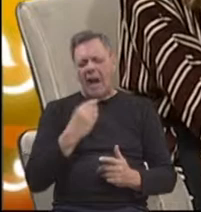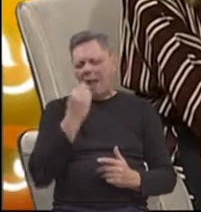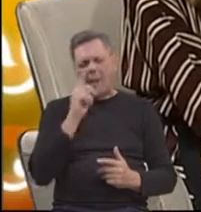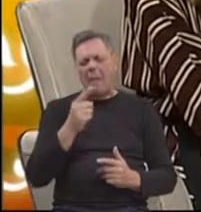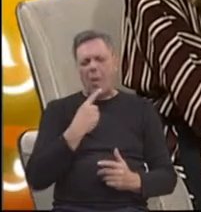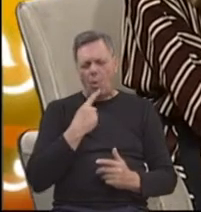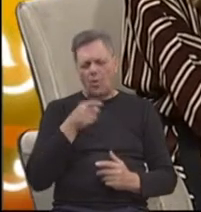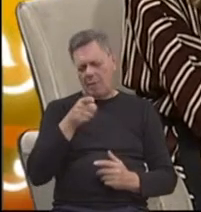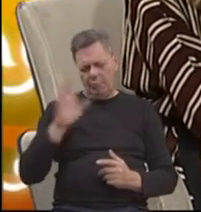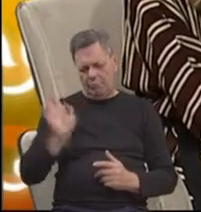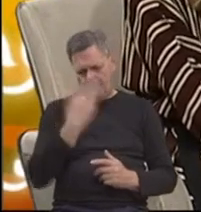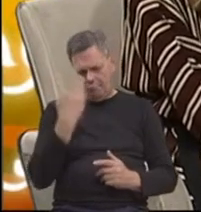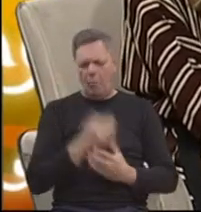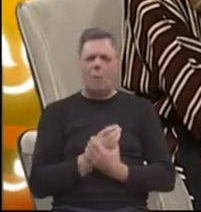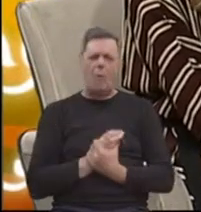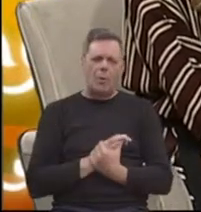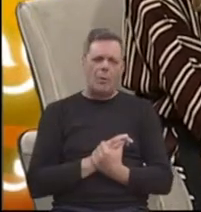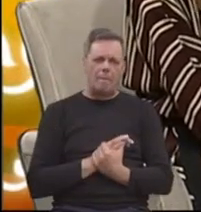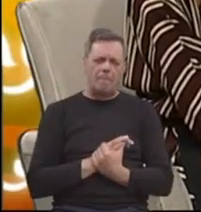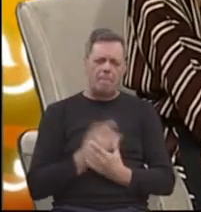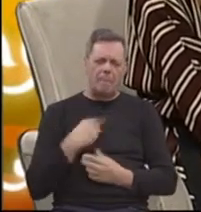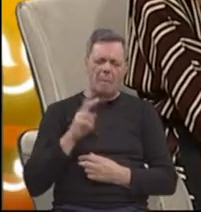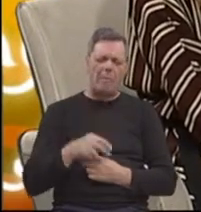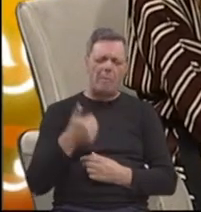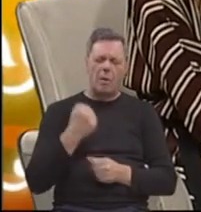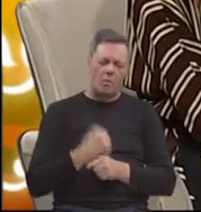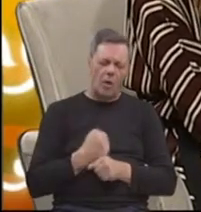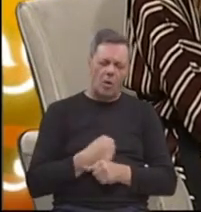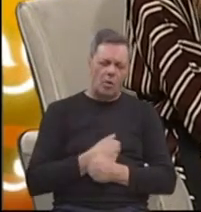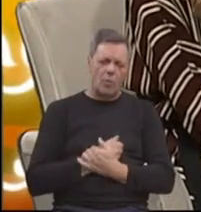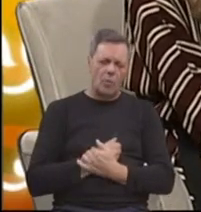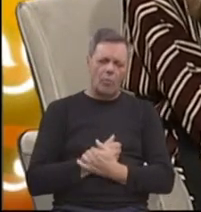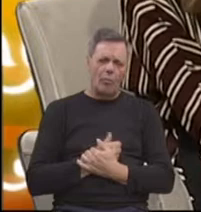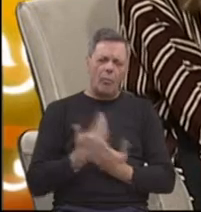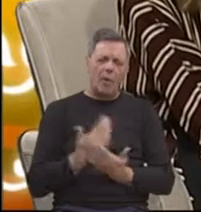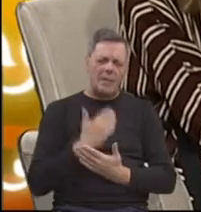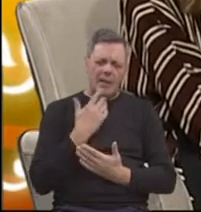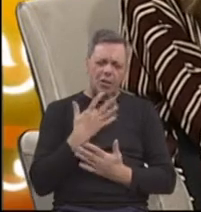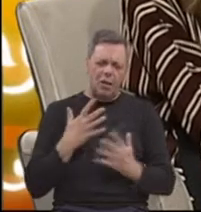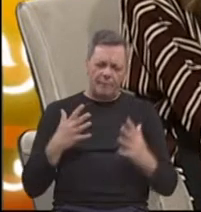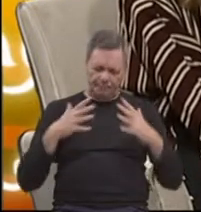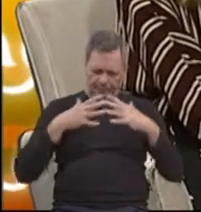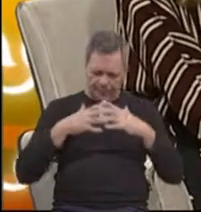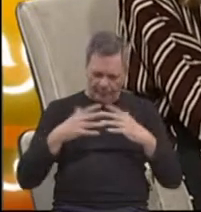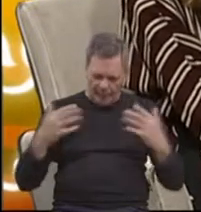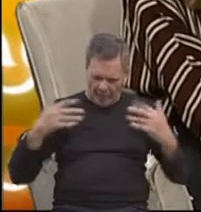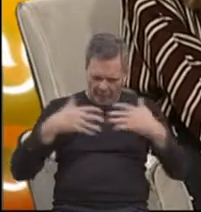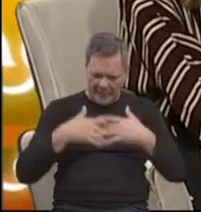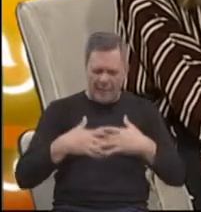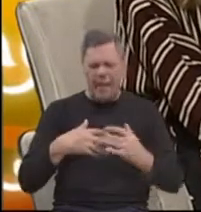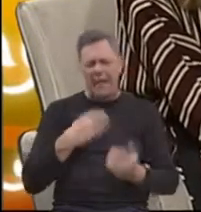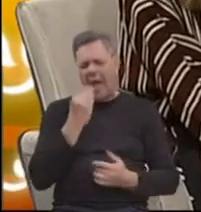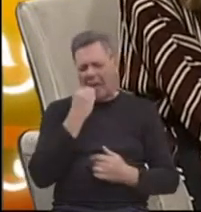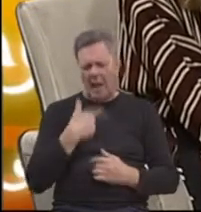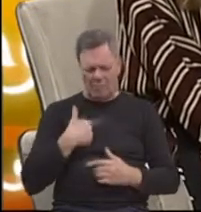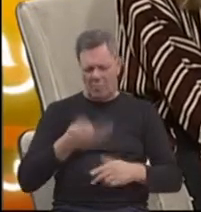to se mora maknuti. Imamo jednu radionicu koja se tiče sinergije hrane. Sve smo više